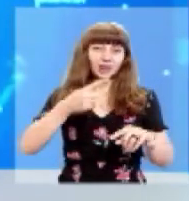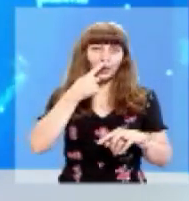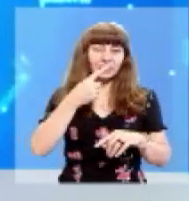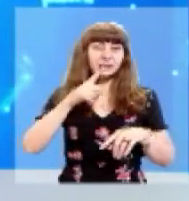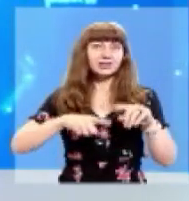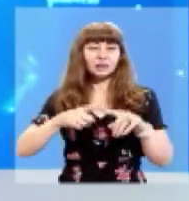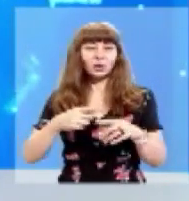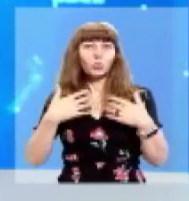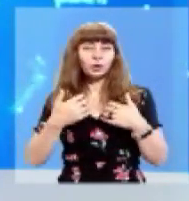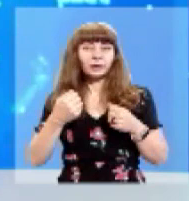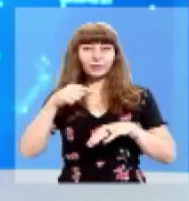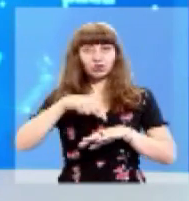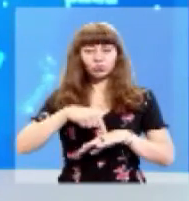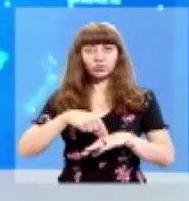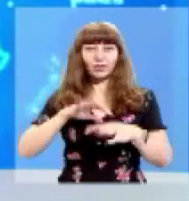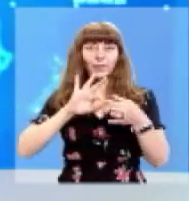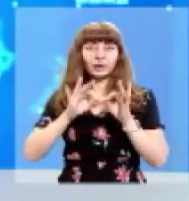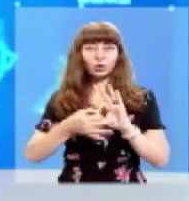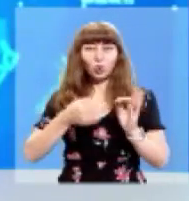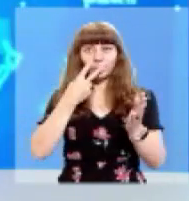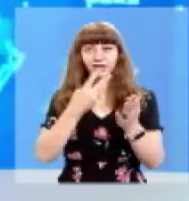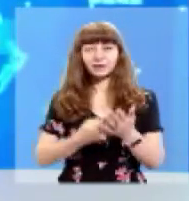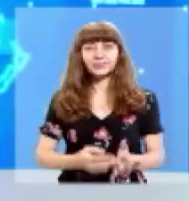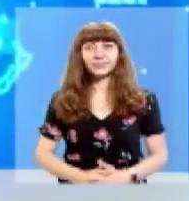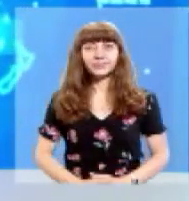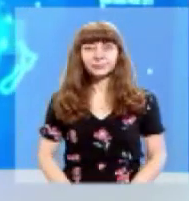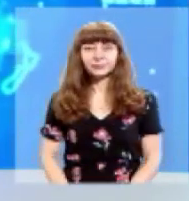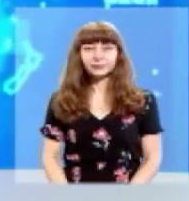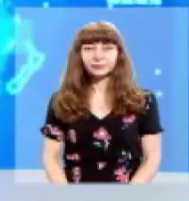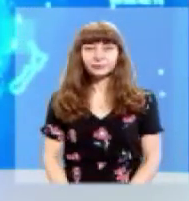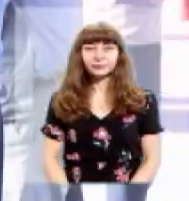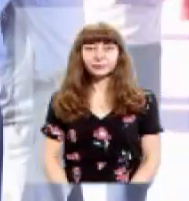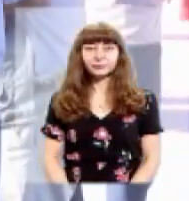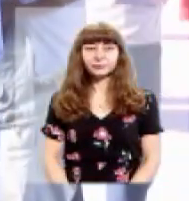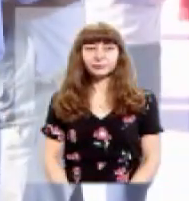близких, укрепили воинский дух. Подробнее расскажет Маргарита Иванова.